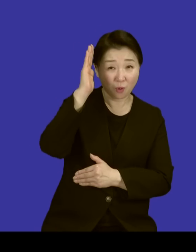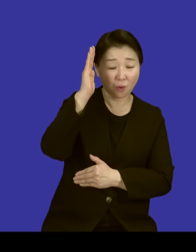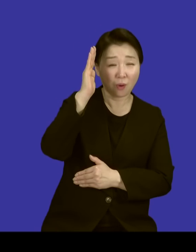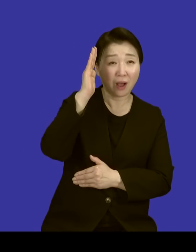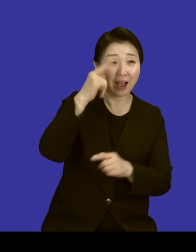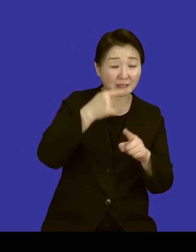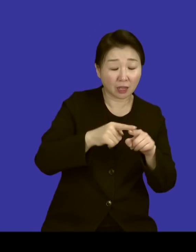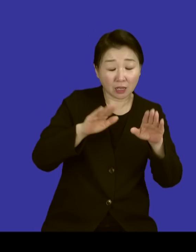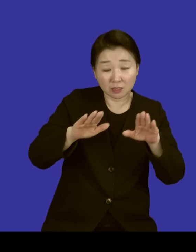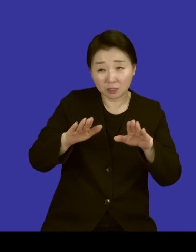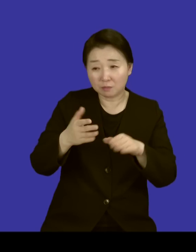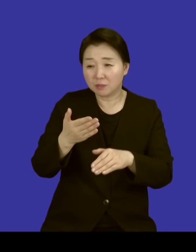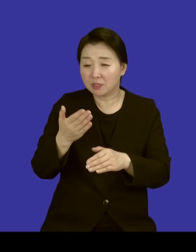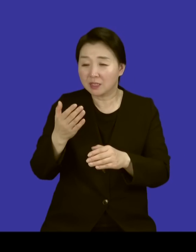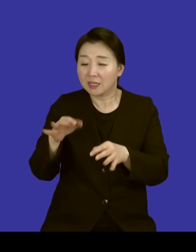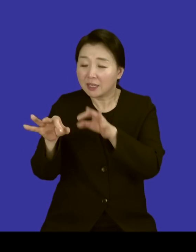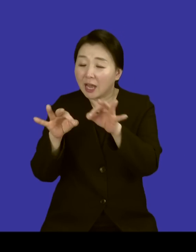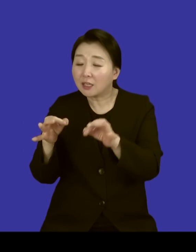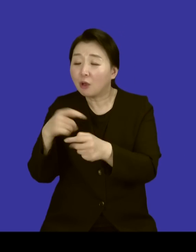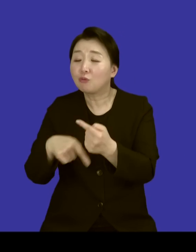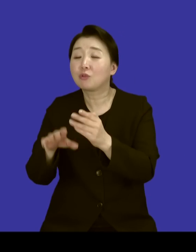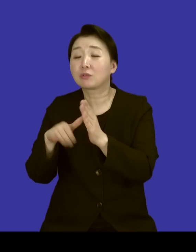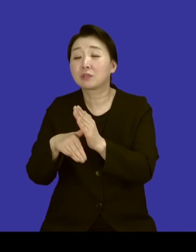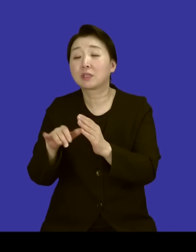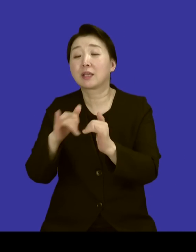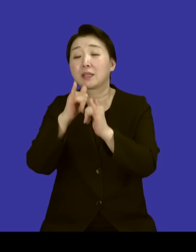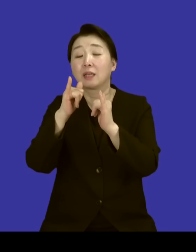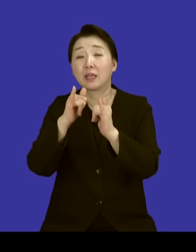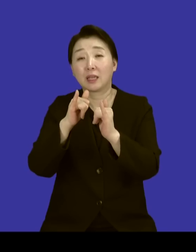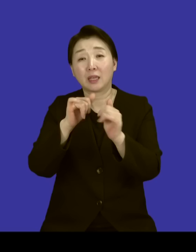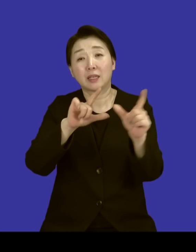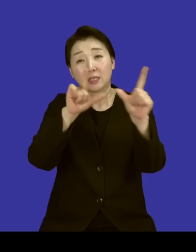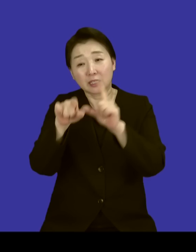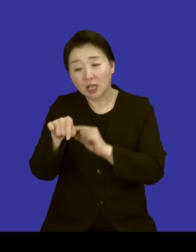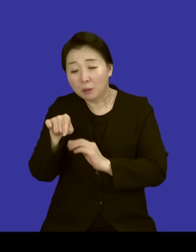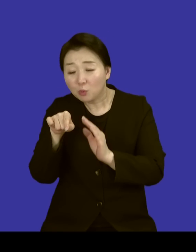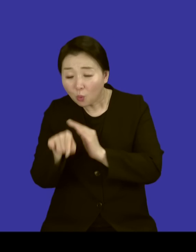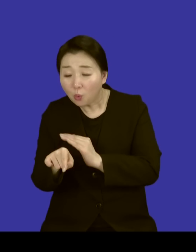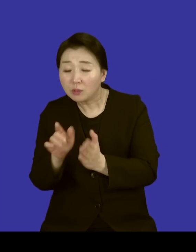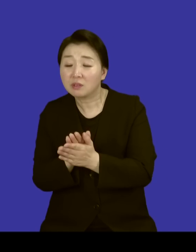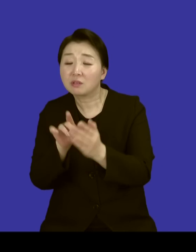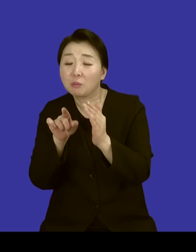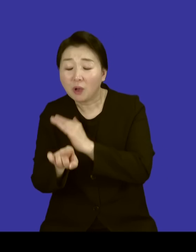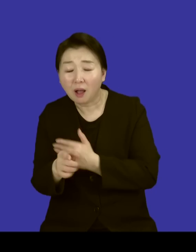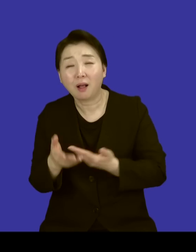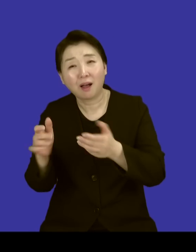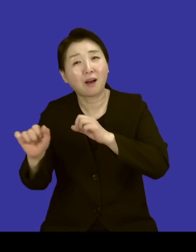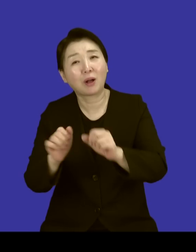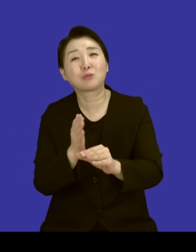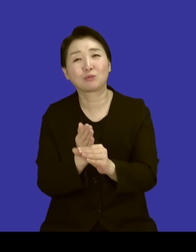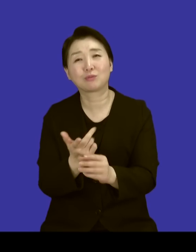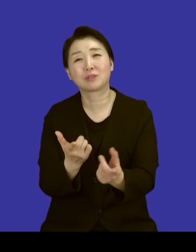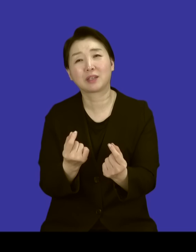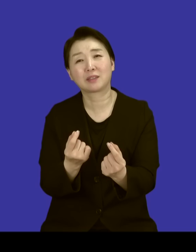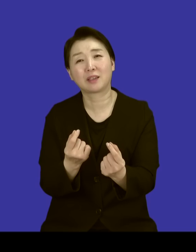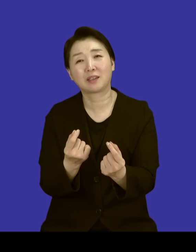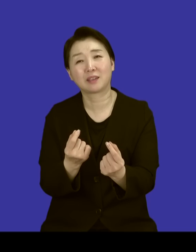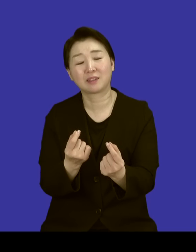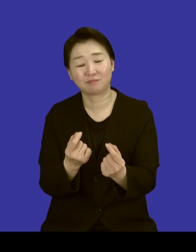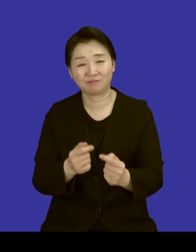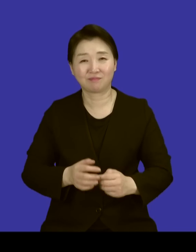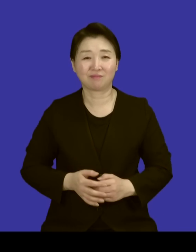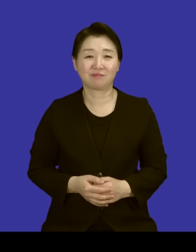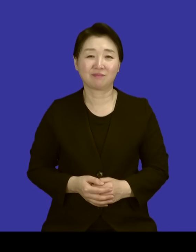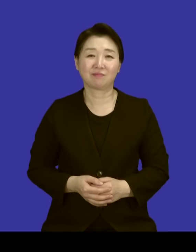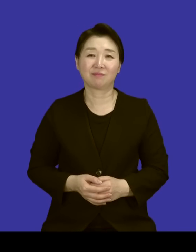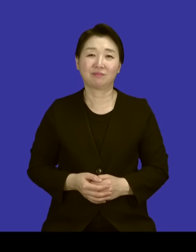삶의 현장 속으로 직접 들어가셔서 몸을 던지셔서 지금 그렇게 목회를 하시는 것 같다는 생각이 안